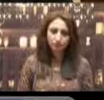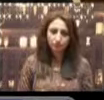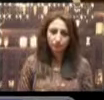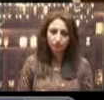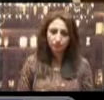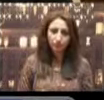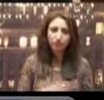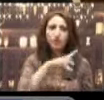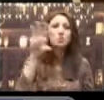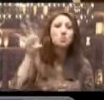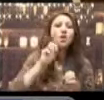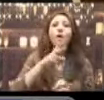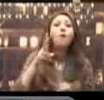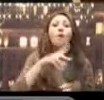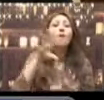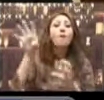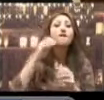بتسيطر عليك، ايه اللي انت وصلت له في الاخر؟